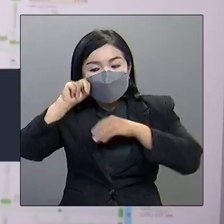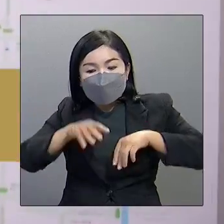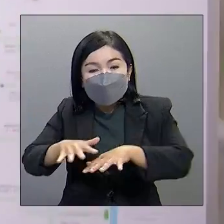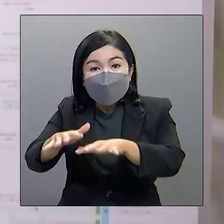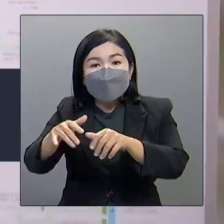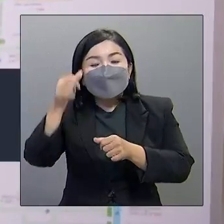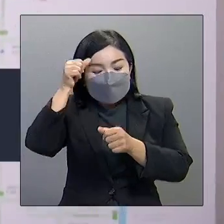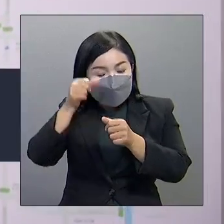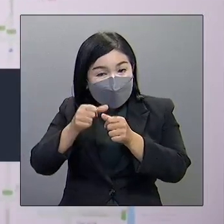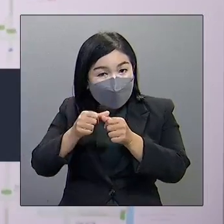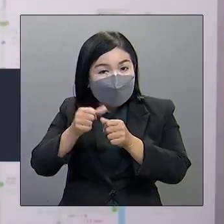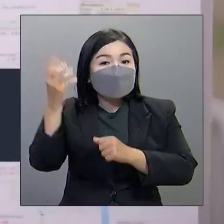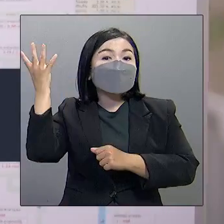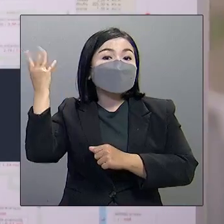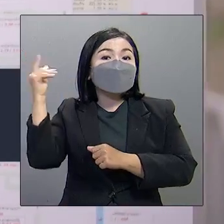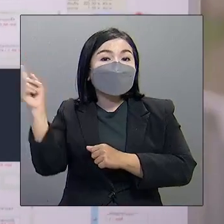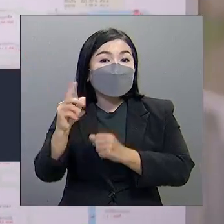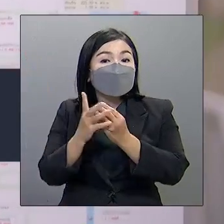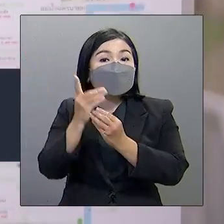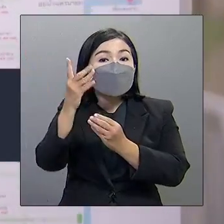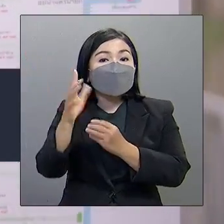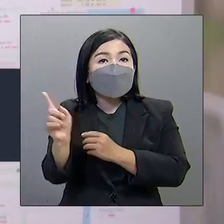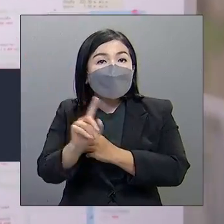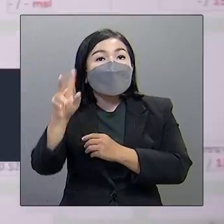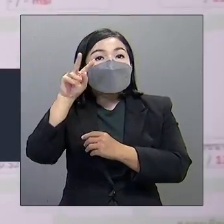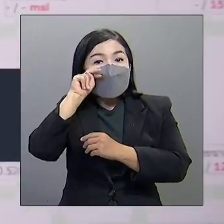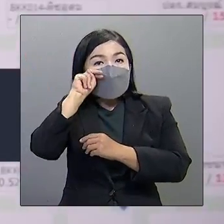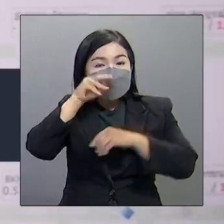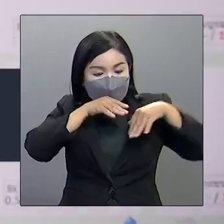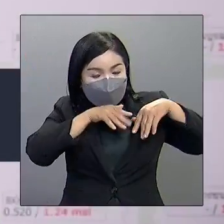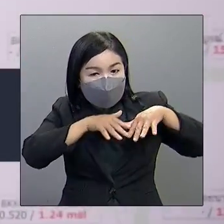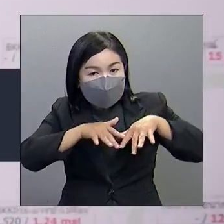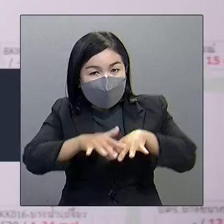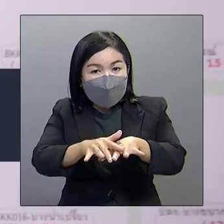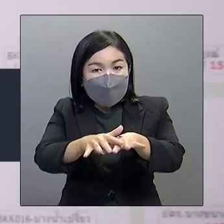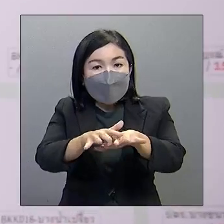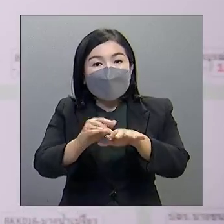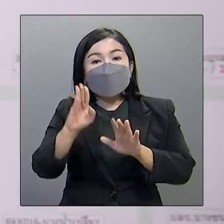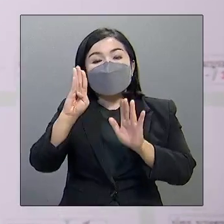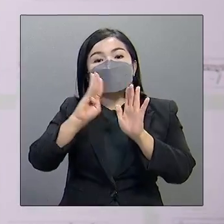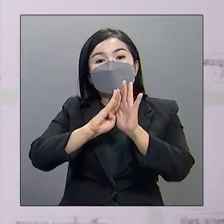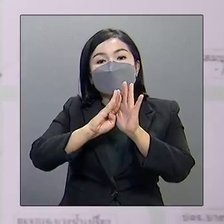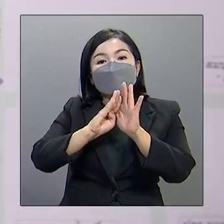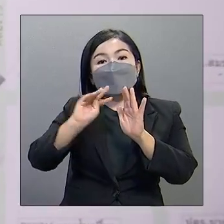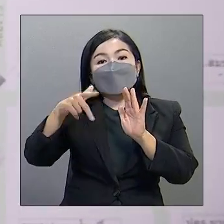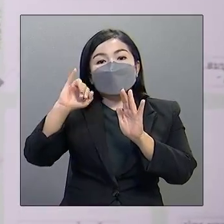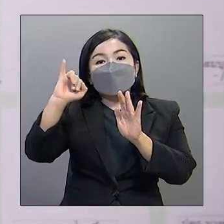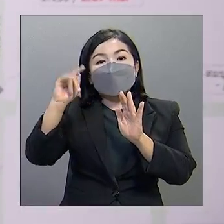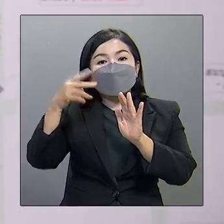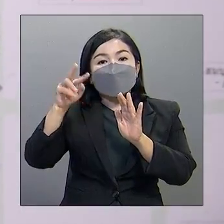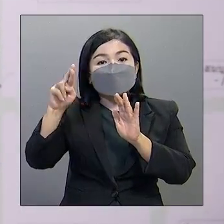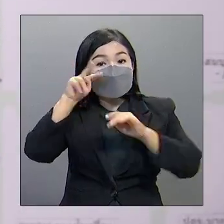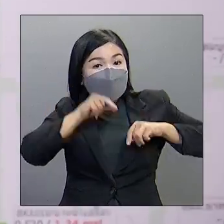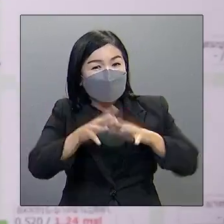จำได้ไหมครับสัปดาห์ที่แล้วเนี่ยเราบอกว่าถ้าเกิดว่าปริมาณน้ำที่ไหลผ่านบางไซทันทีที่ทะลุ 3,000 เมื่อ